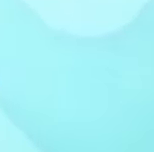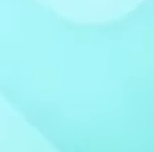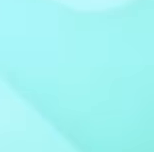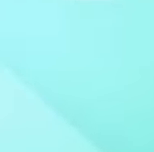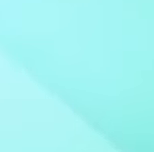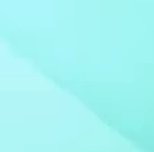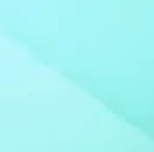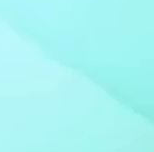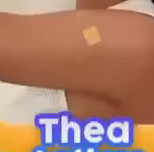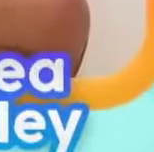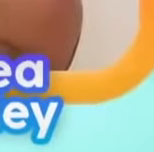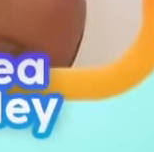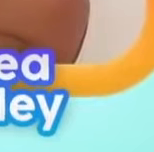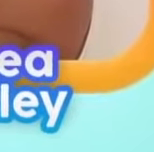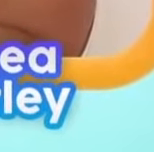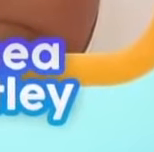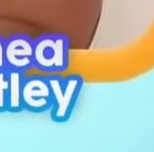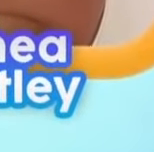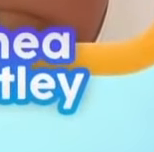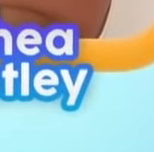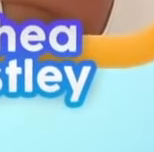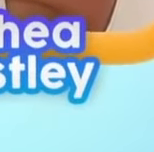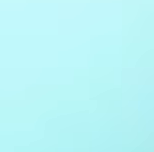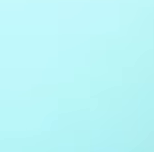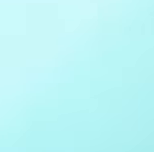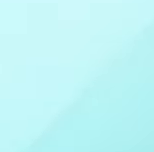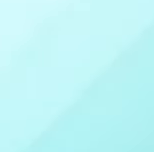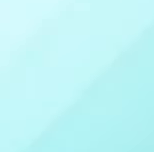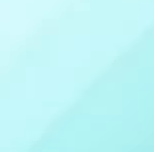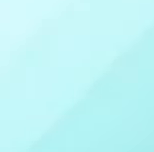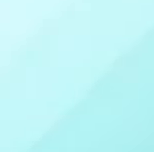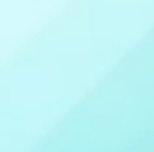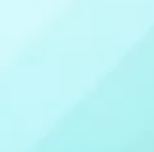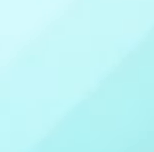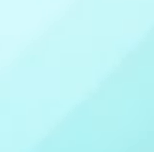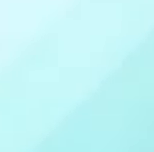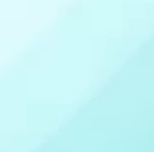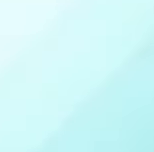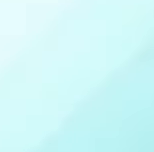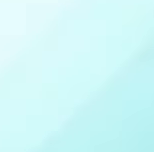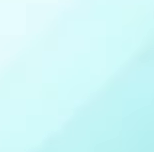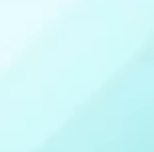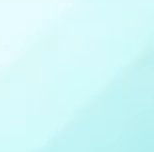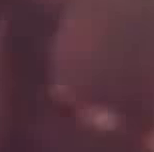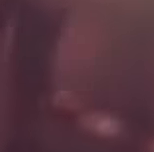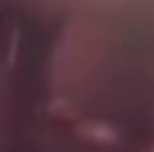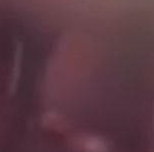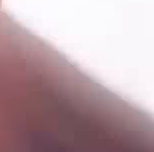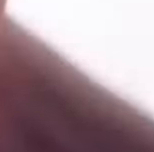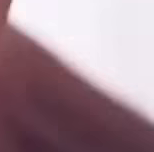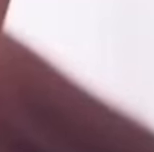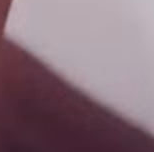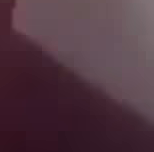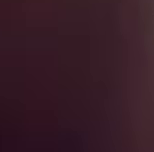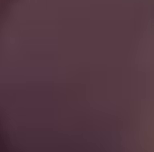like your favorite Kapuso Artist Center stars. Tapos, flex muna.